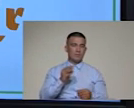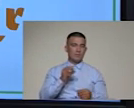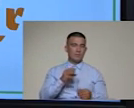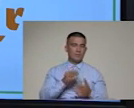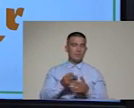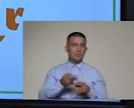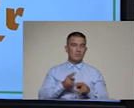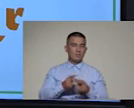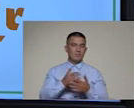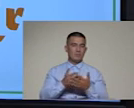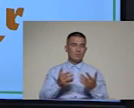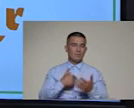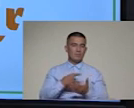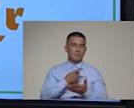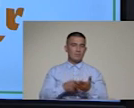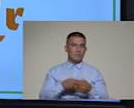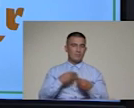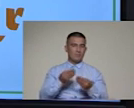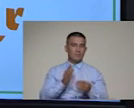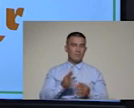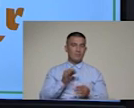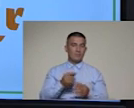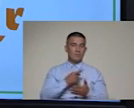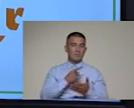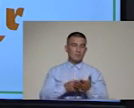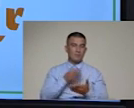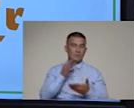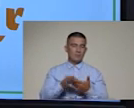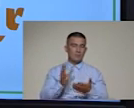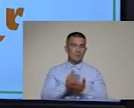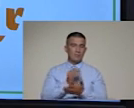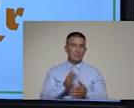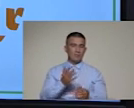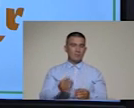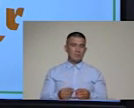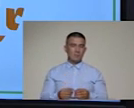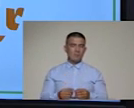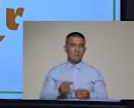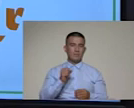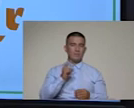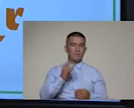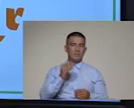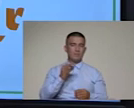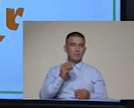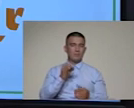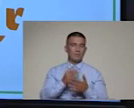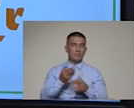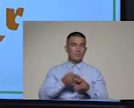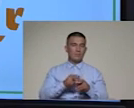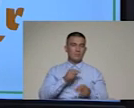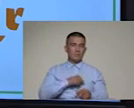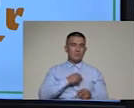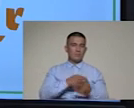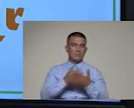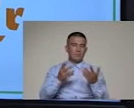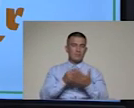o'rganishda quyidagi savol bilan boshlaymiz va savolga javobimizni topib olamiz. Amfoter elementlarining xossalari qaysi